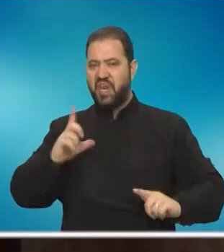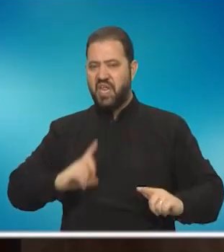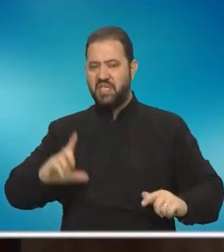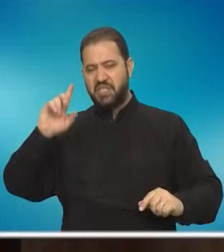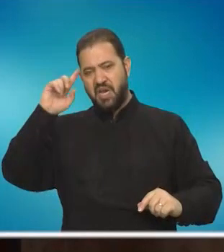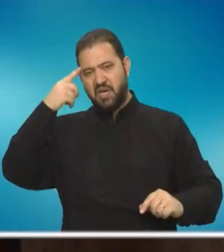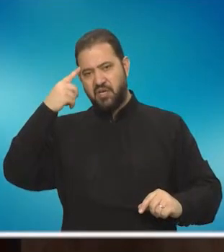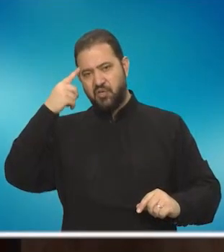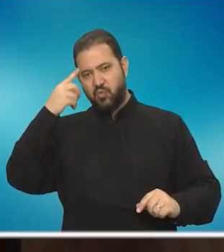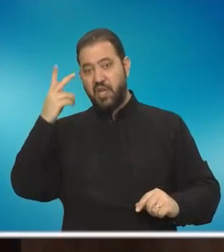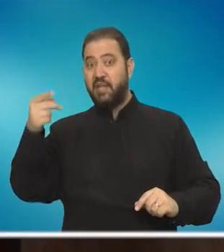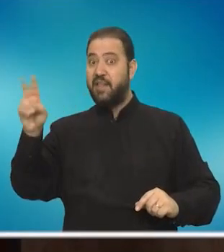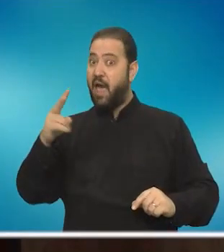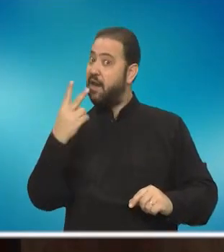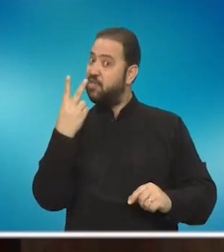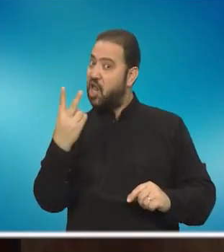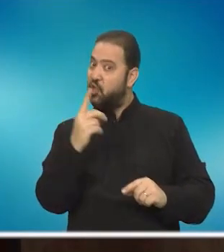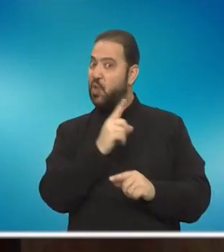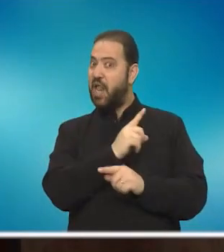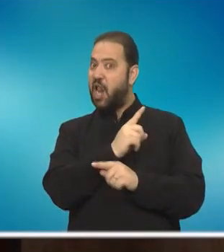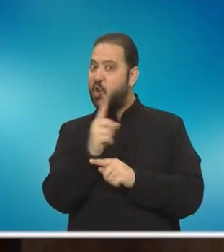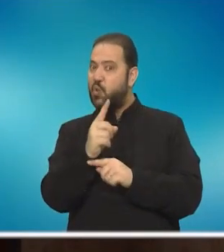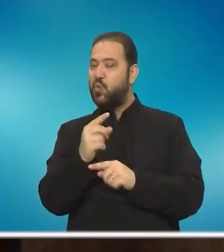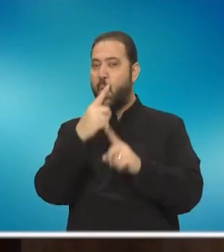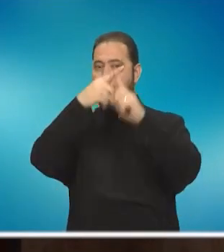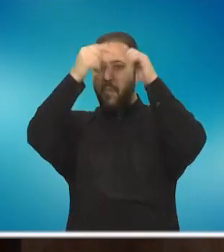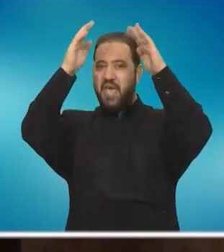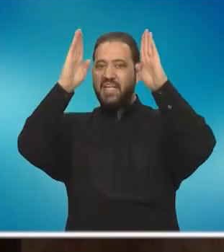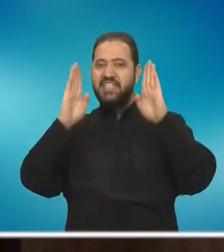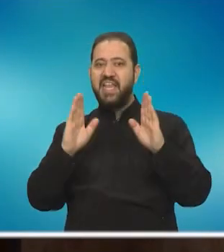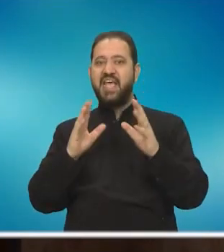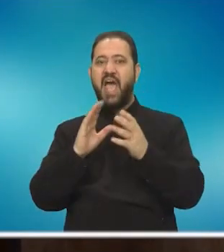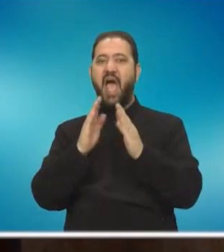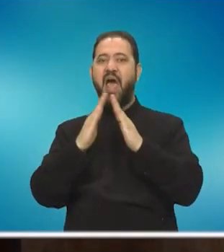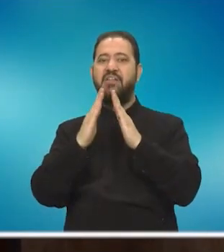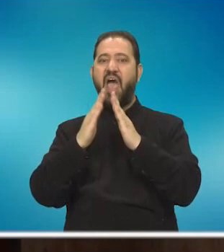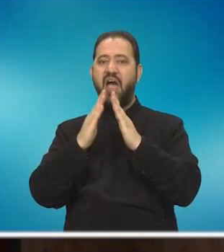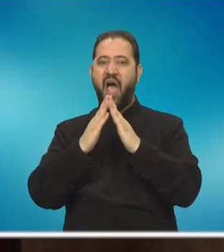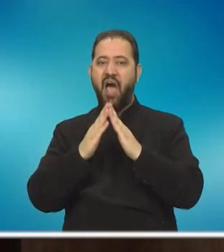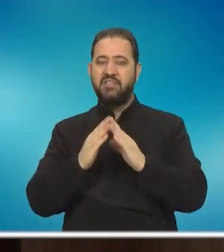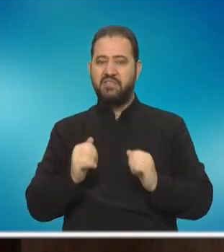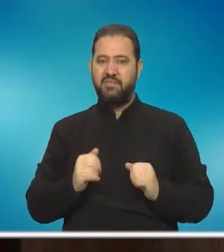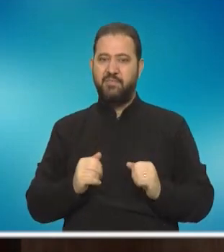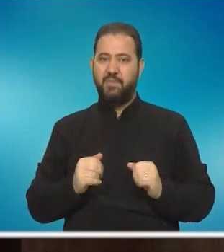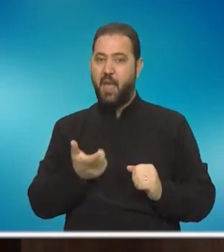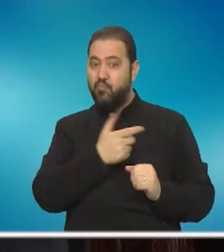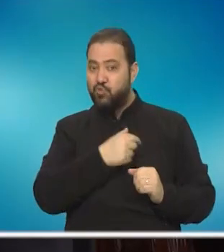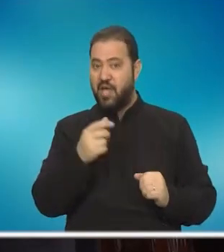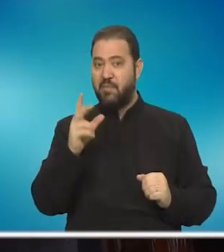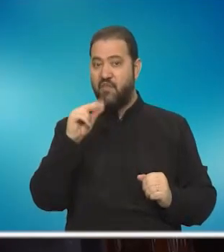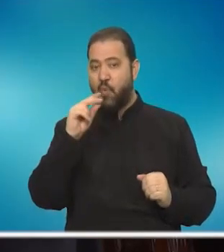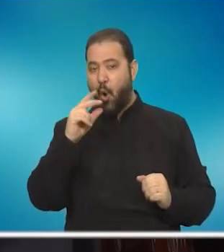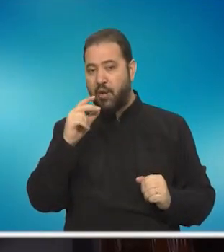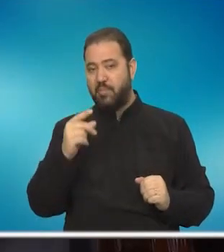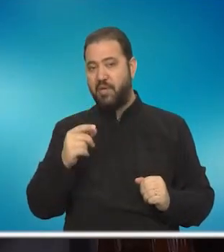noastre, dar și biserica de acasă și chiar biserica societății în care trăim. Putem vorbi de o biserică